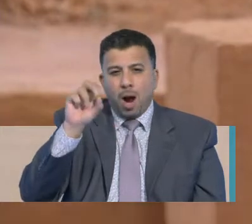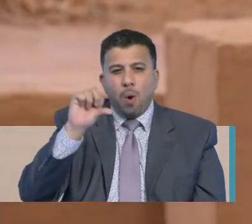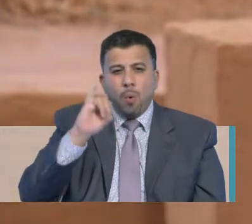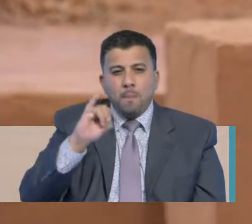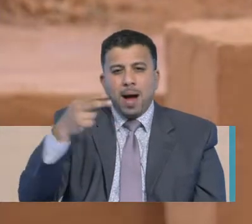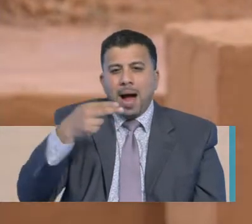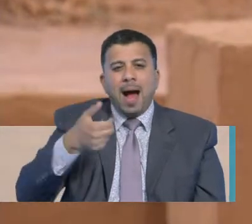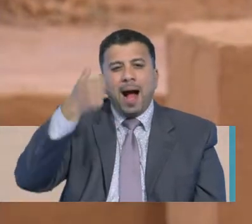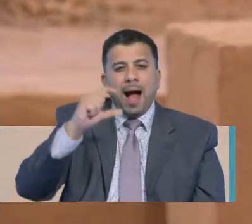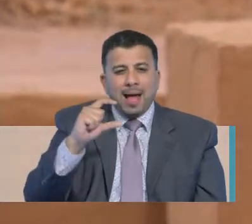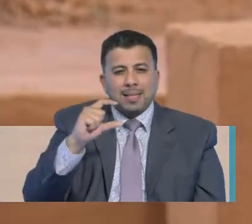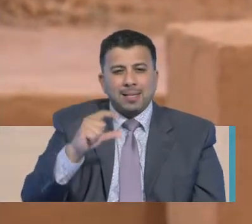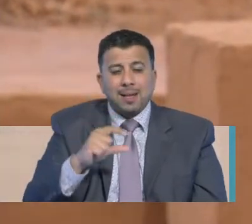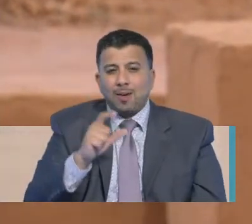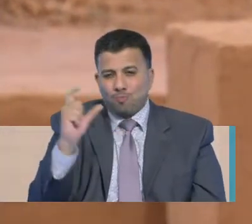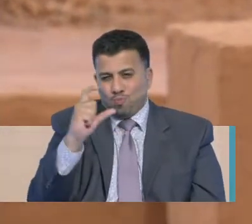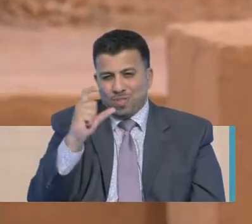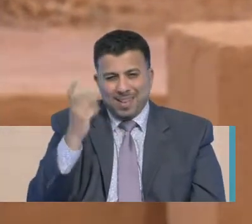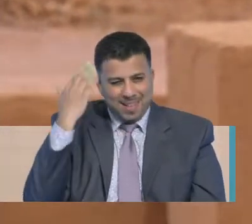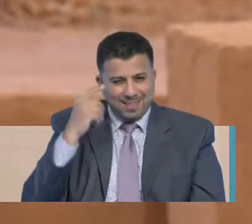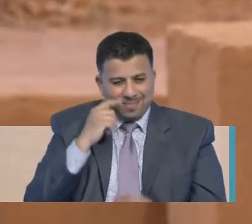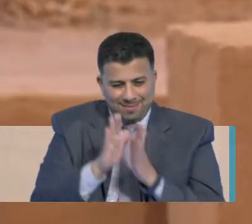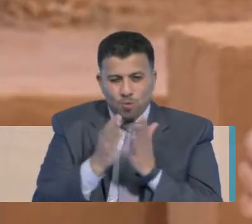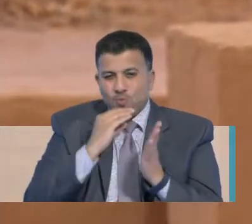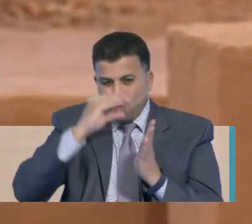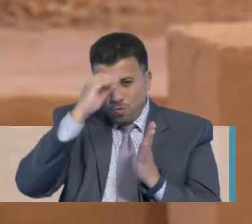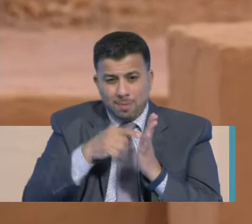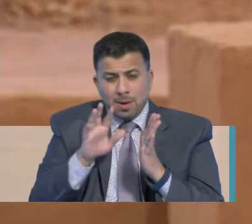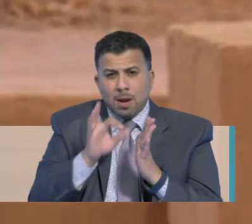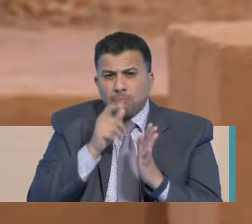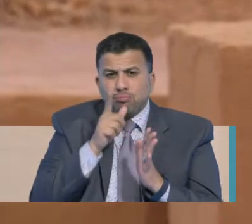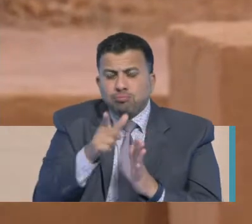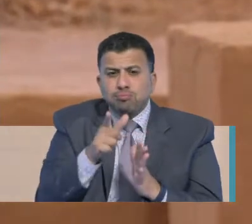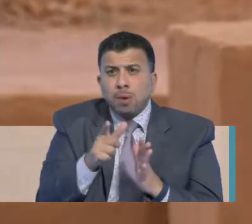مدينتهم مدنهم يعني، وغطاها وبريح